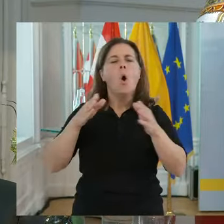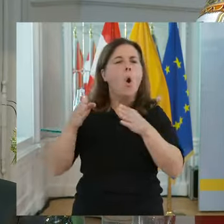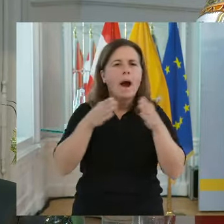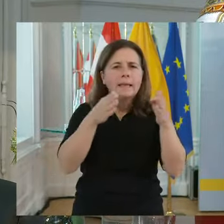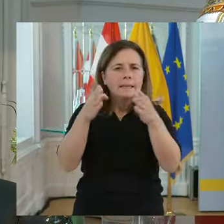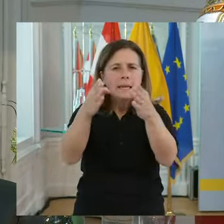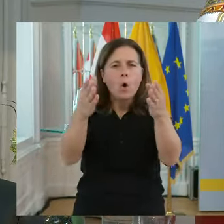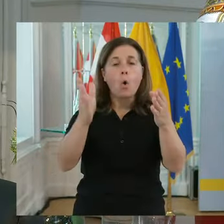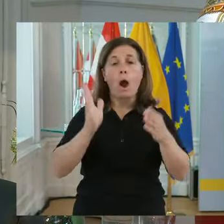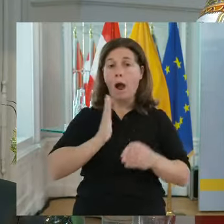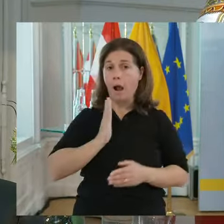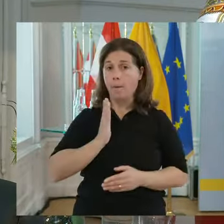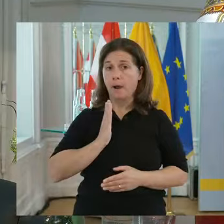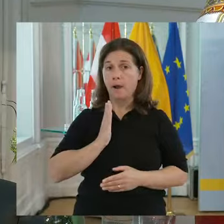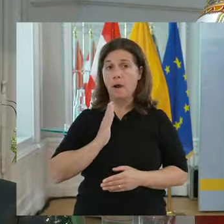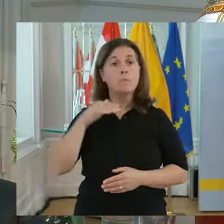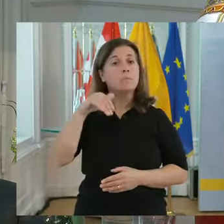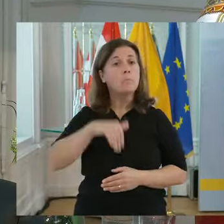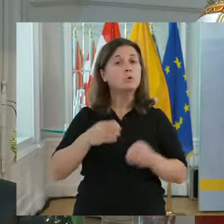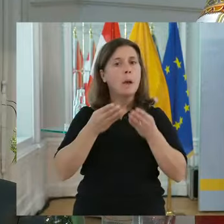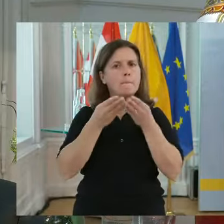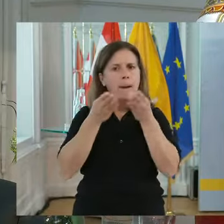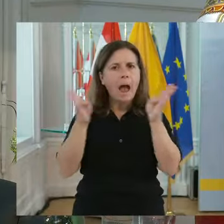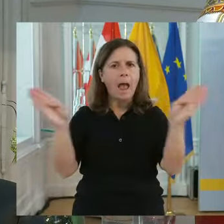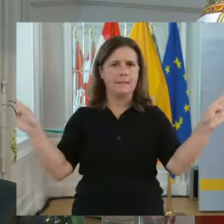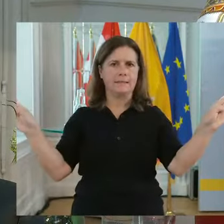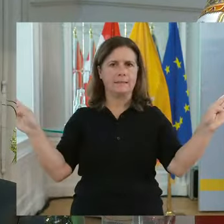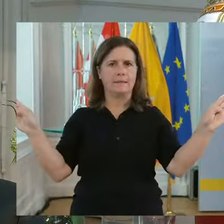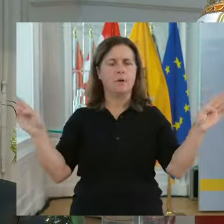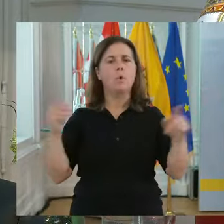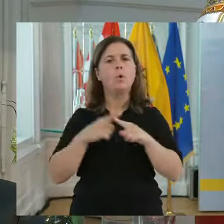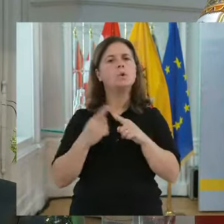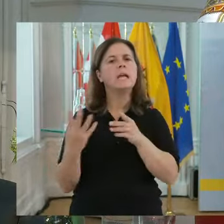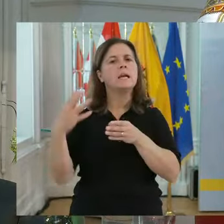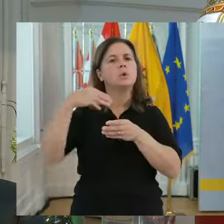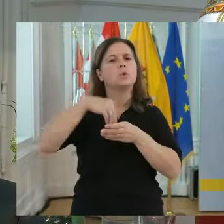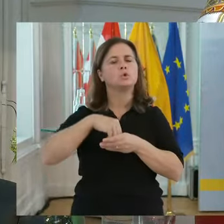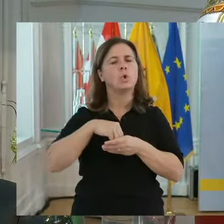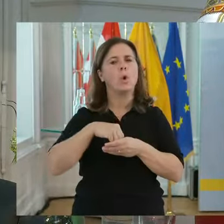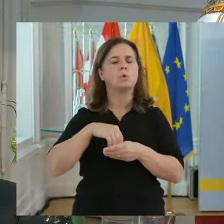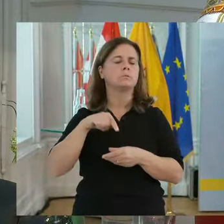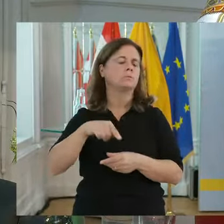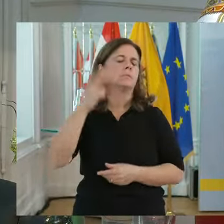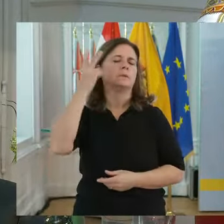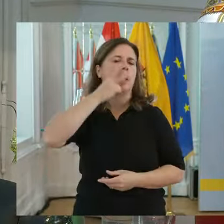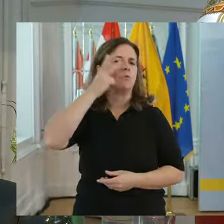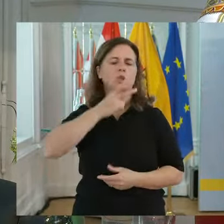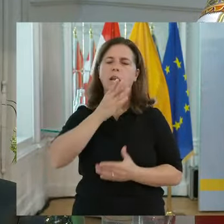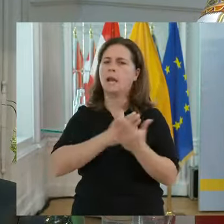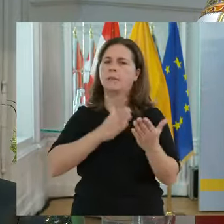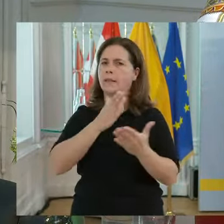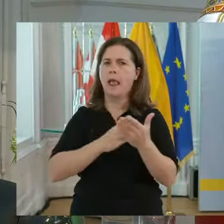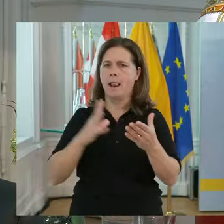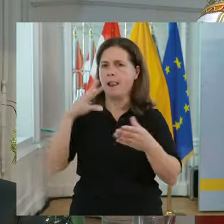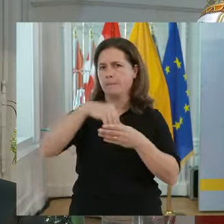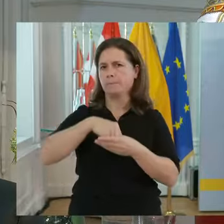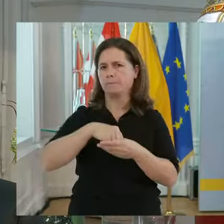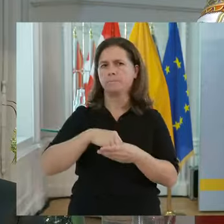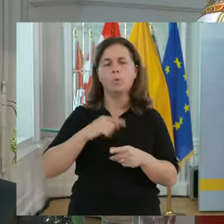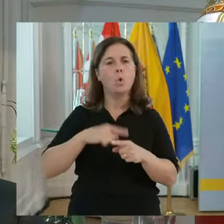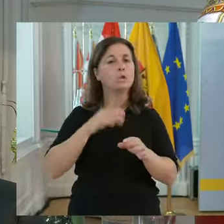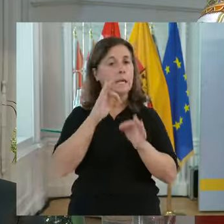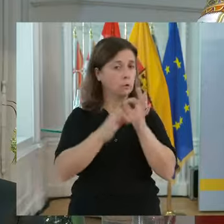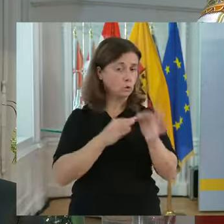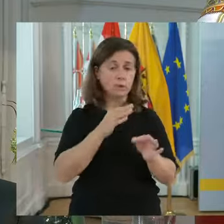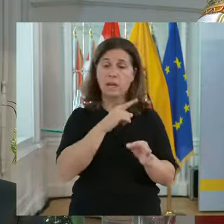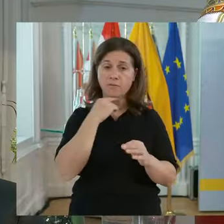Orientierungen, aber wir müssen es breit denken und die Inklusion ist ein selbstverständlicher Bestandteil und die Industrie macht